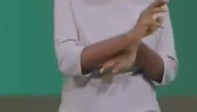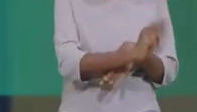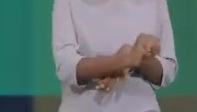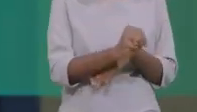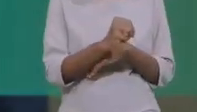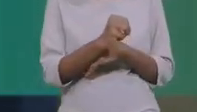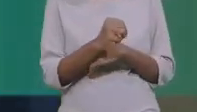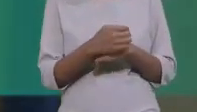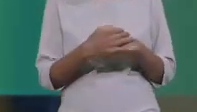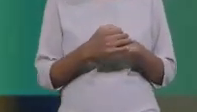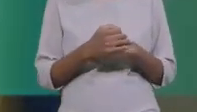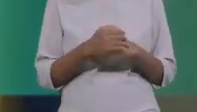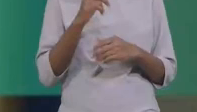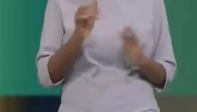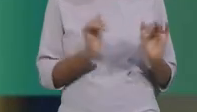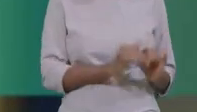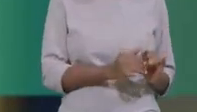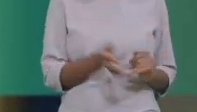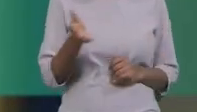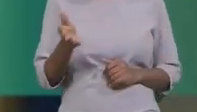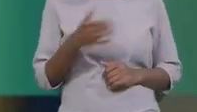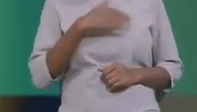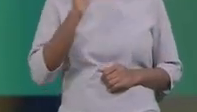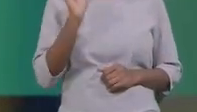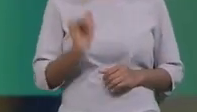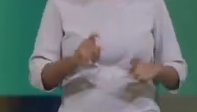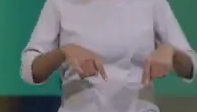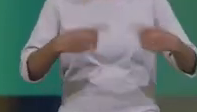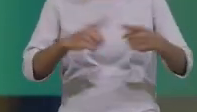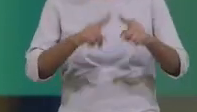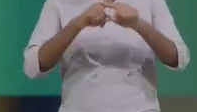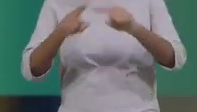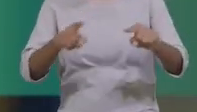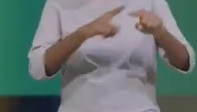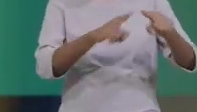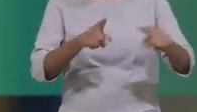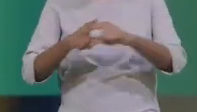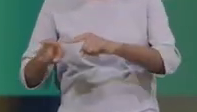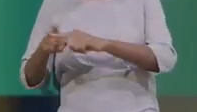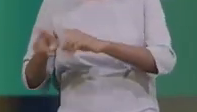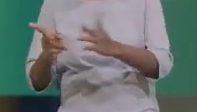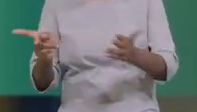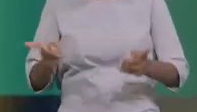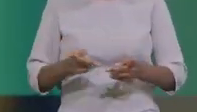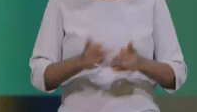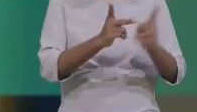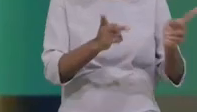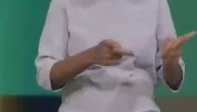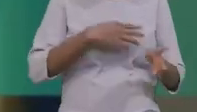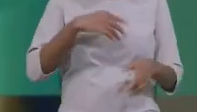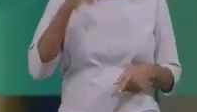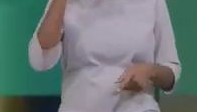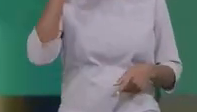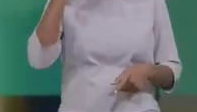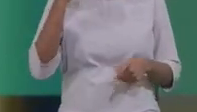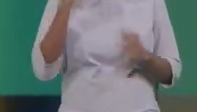envoyés. Il est resté là. Et ils sont allés en différents lieux.